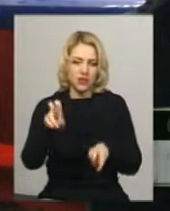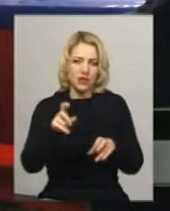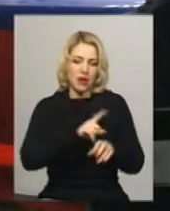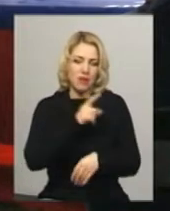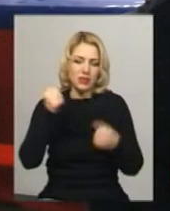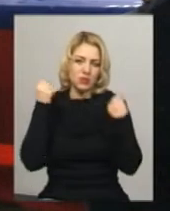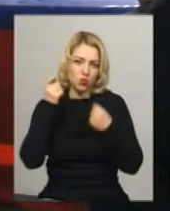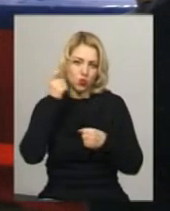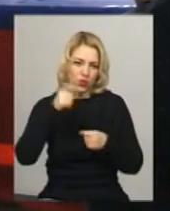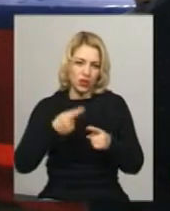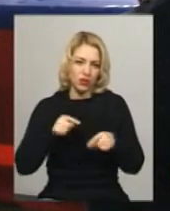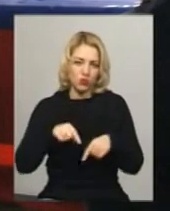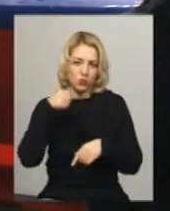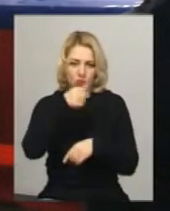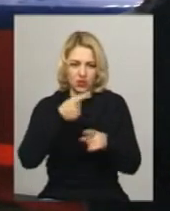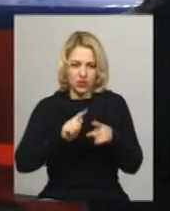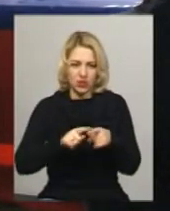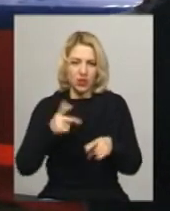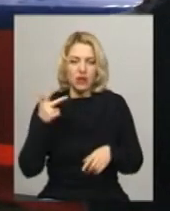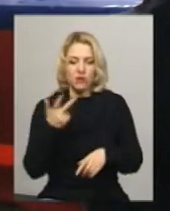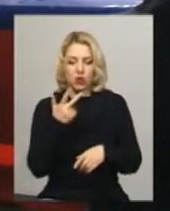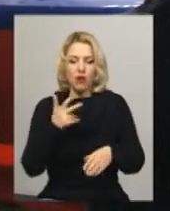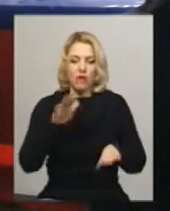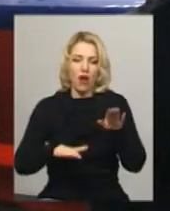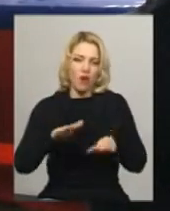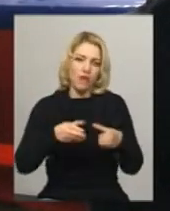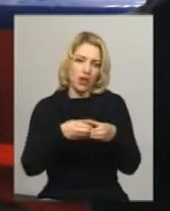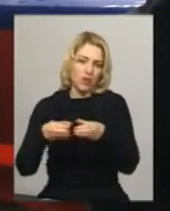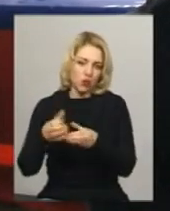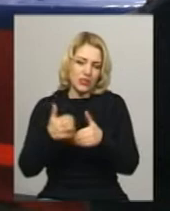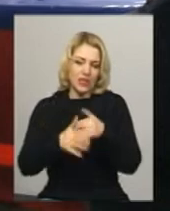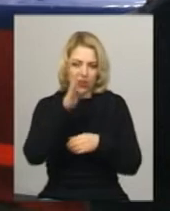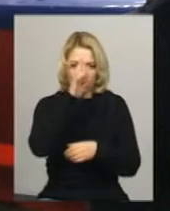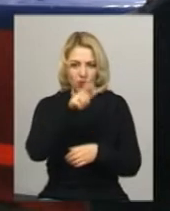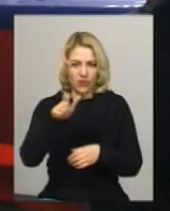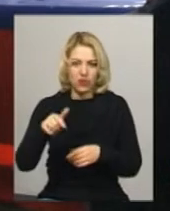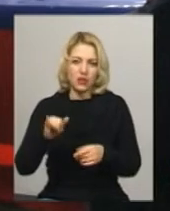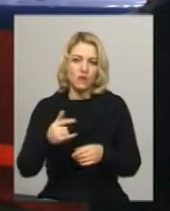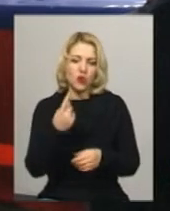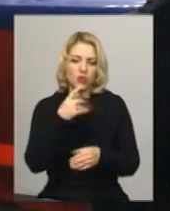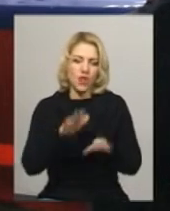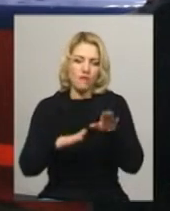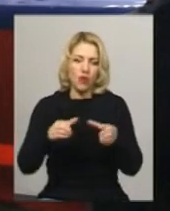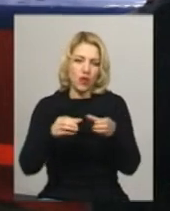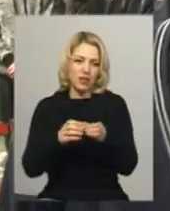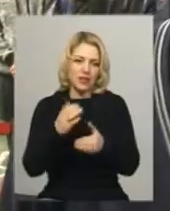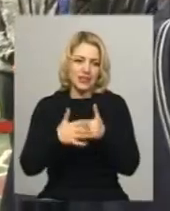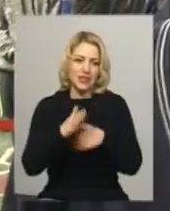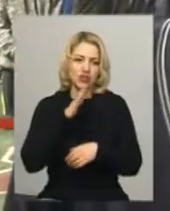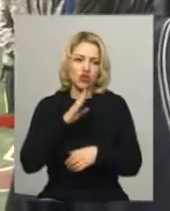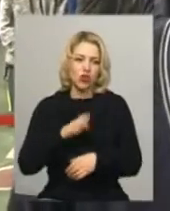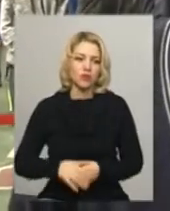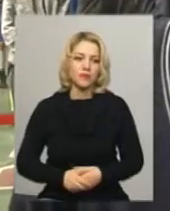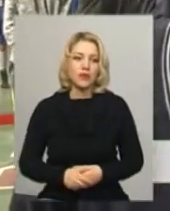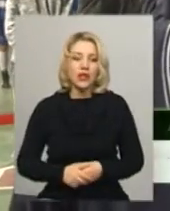спорту України. Цього року це у трьох вагових категоріях серед чоловіків і одній ваговій категорії серед жінок. Треба